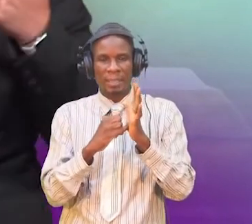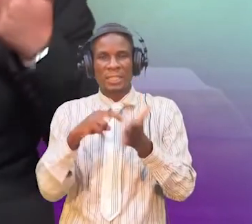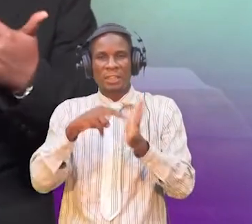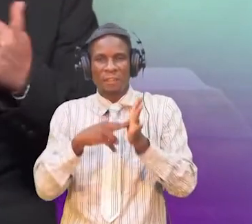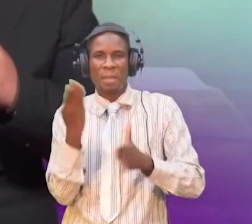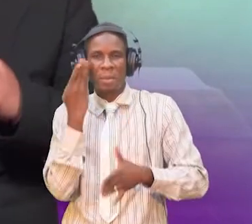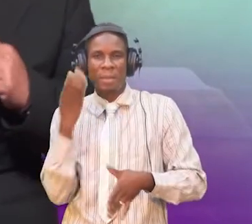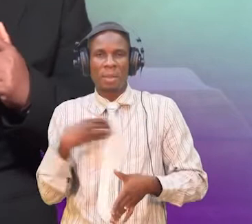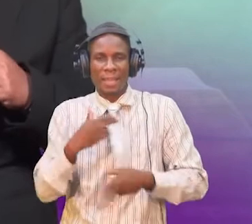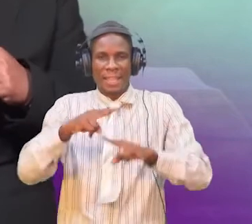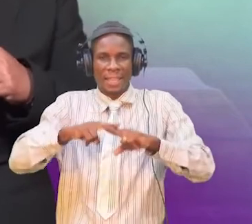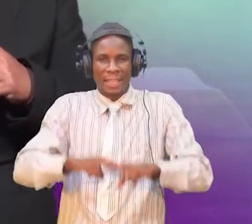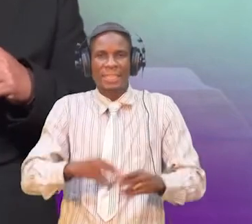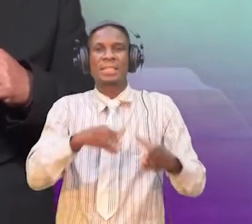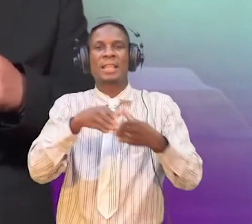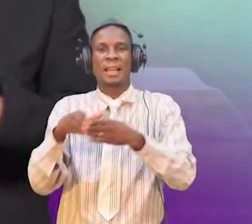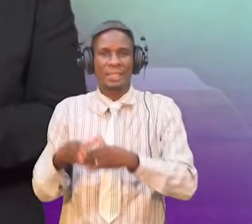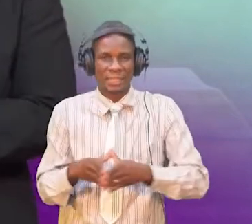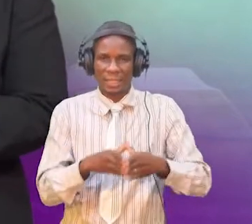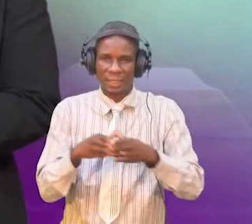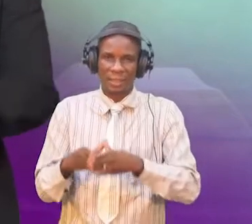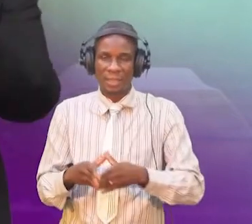babalani ya malamu balekisaka ntango ya kitoko elongo